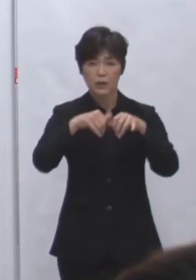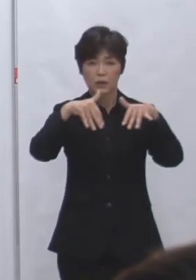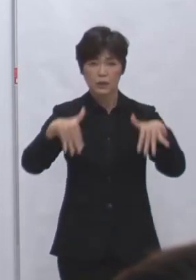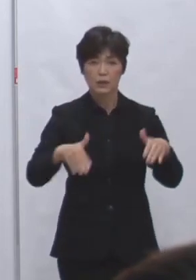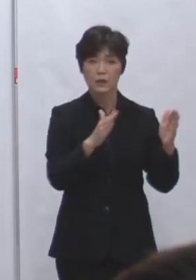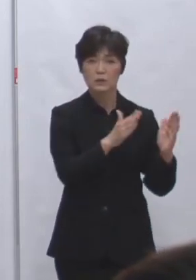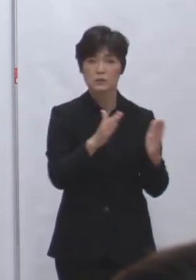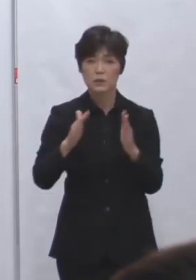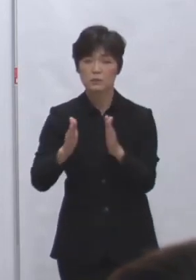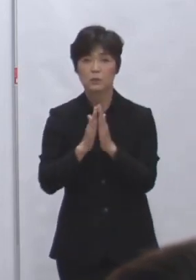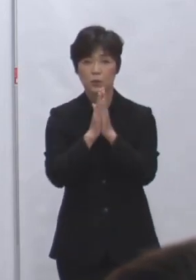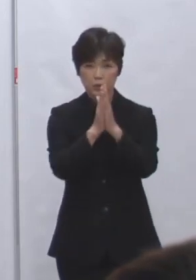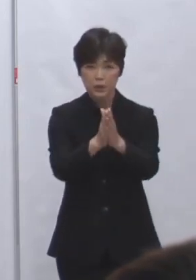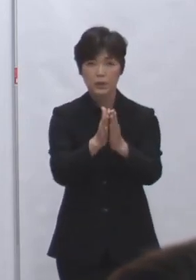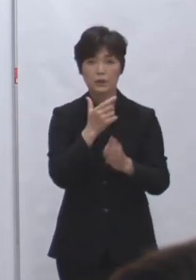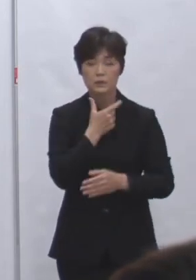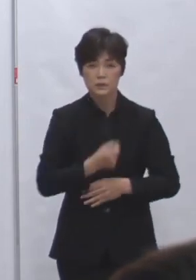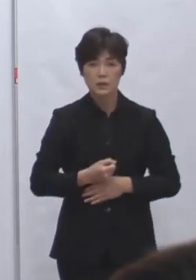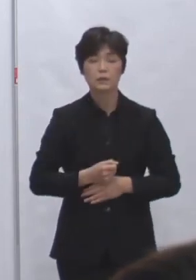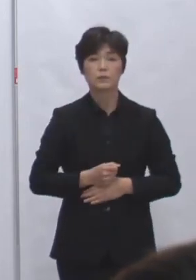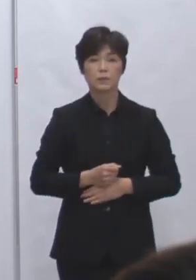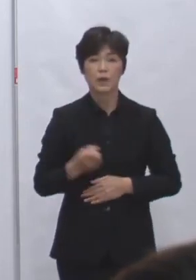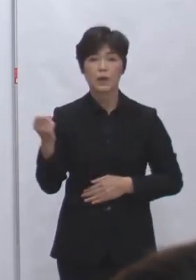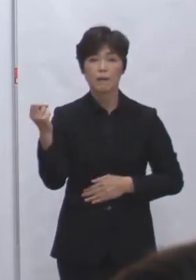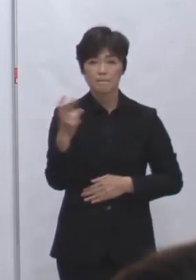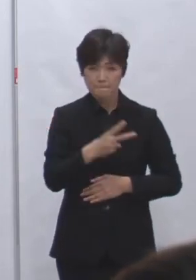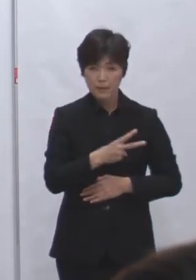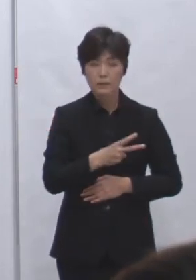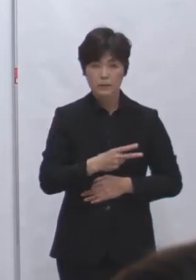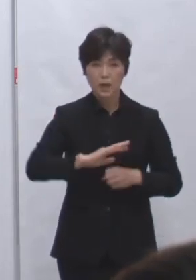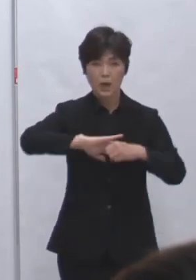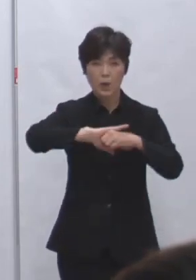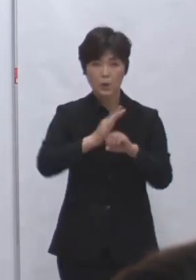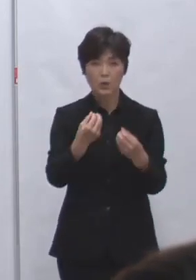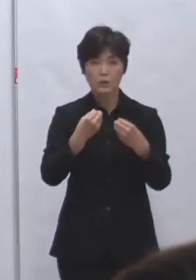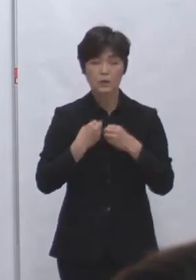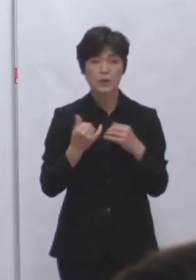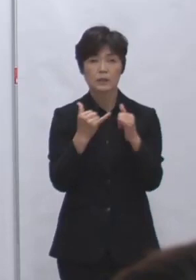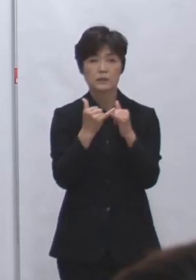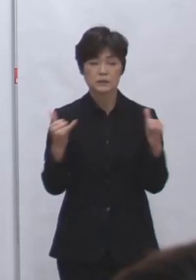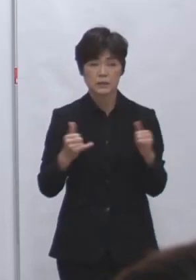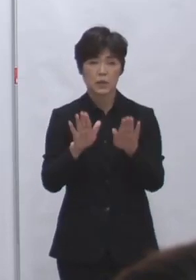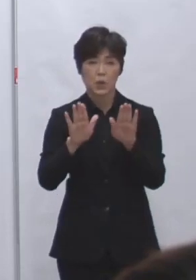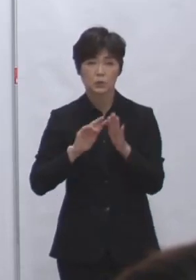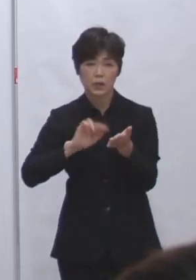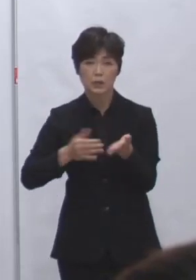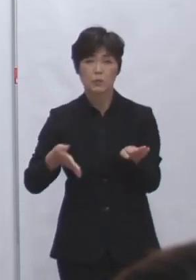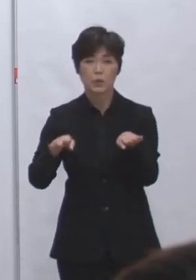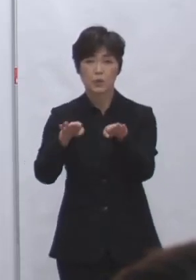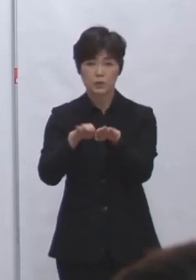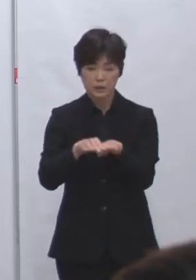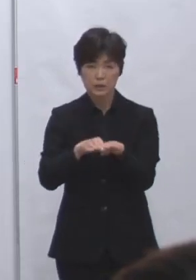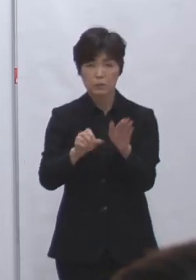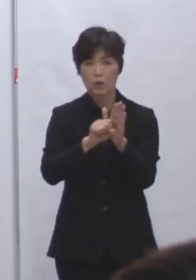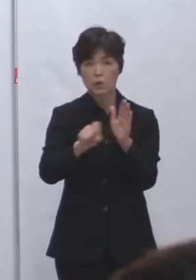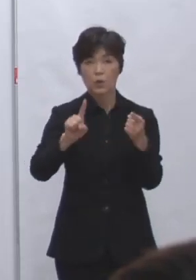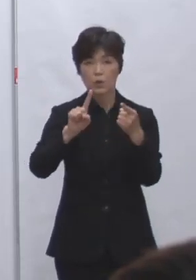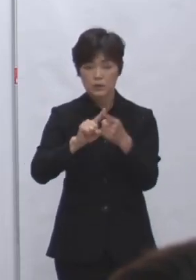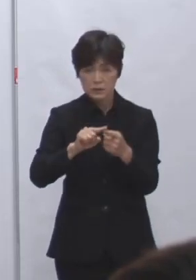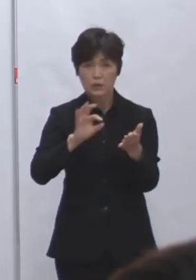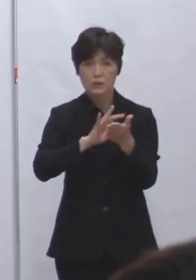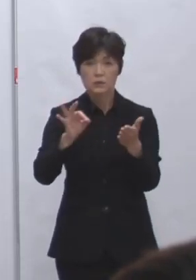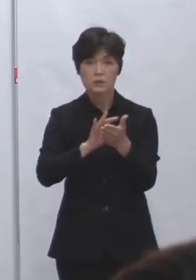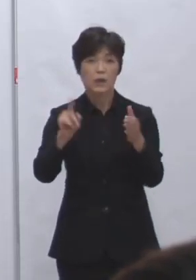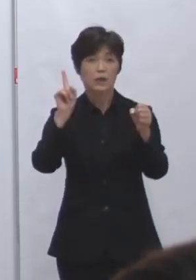整備をお願い申し上げます。また限られたコロナ感染者受け入れ病院の病床を効率的に運用するため